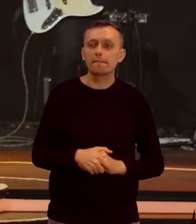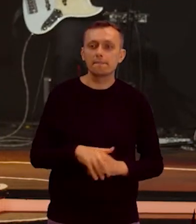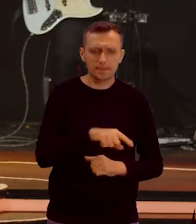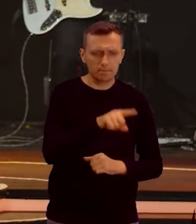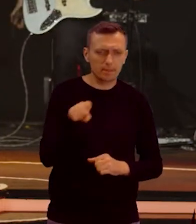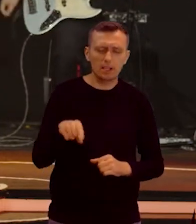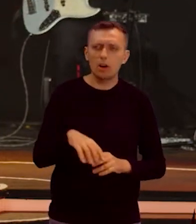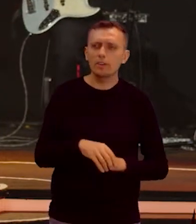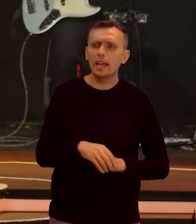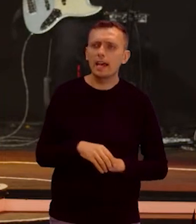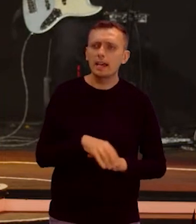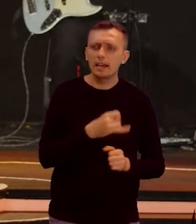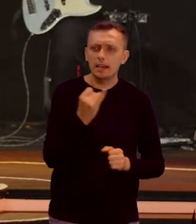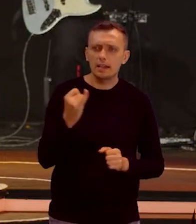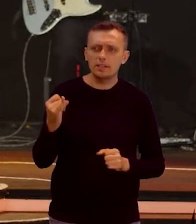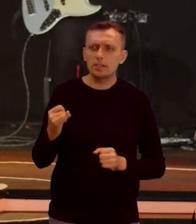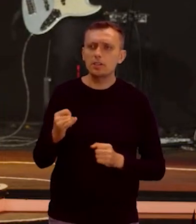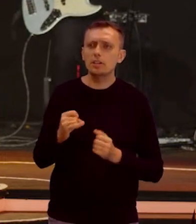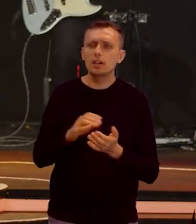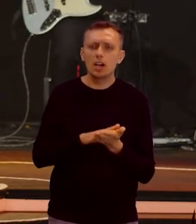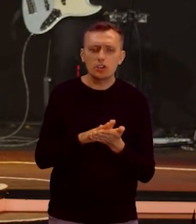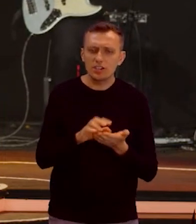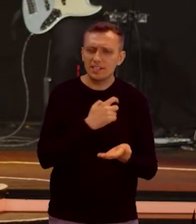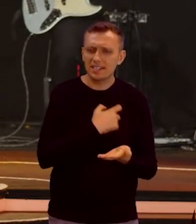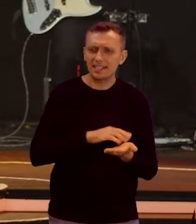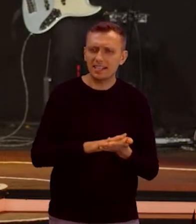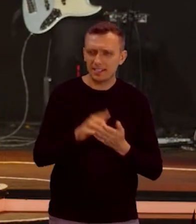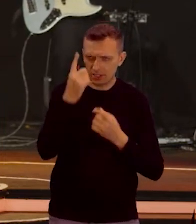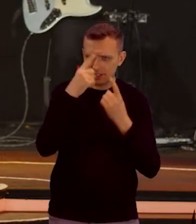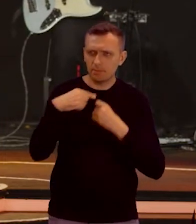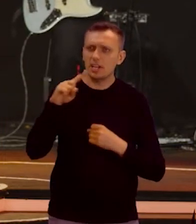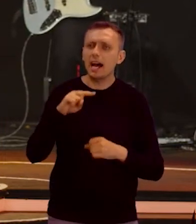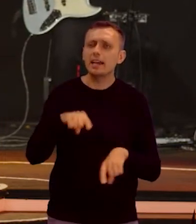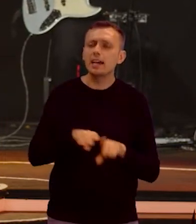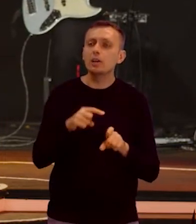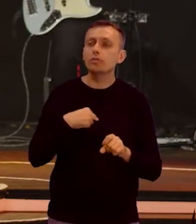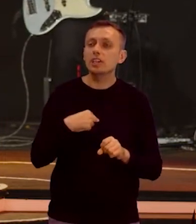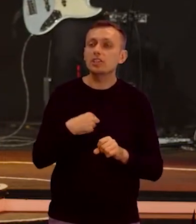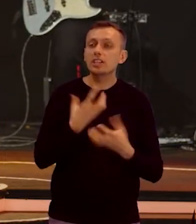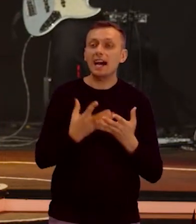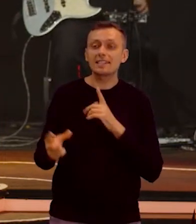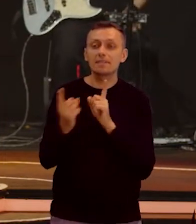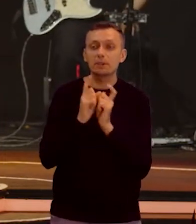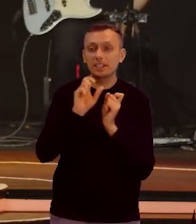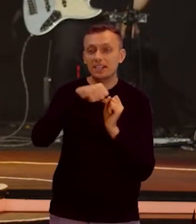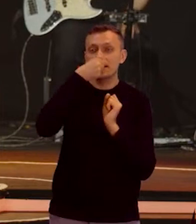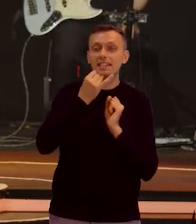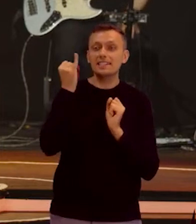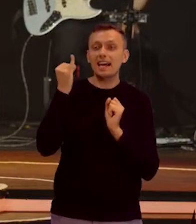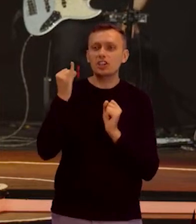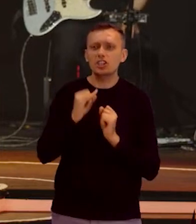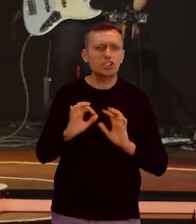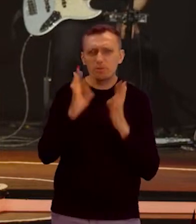czyste w sercu i w myślach, ale spotykam się ze starszymi dziećmi też, takimi zbuntowanymi, które dobrze wiedzą, czego potrzebują od naszego dorosłego